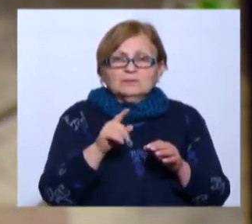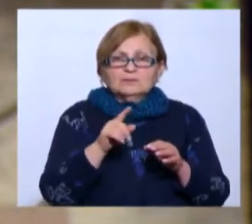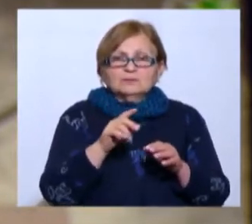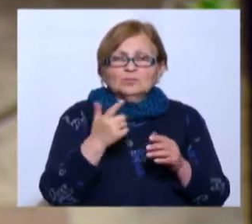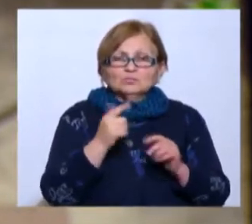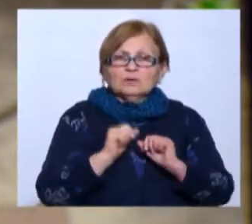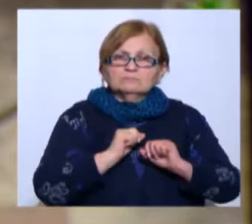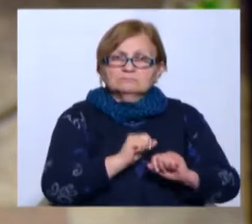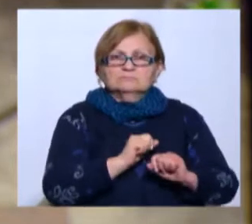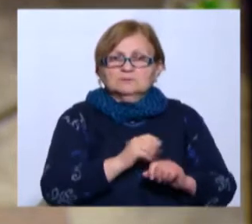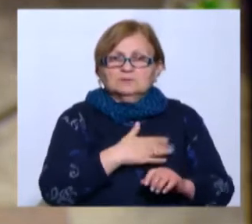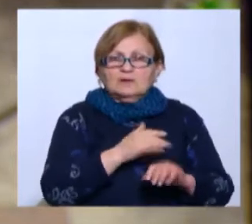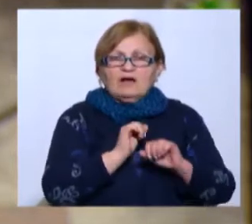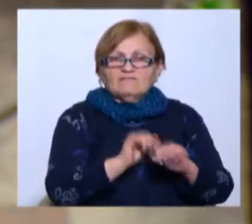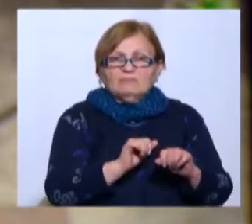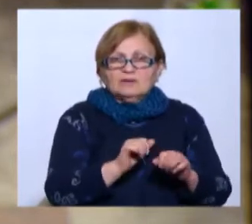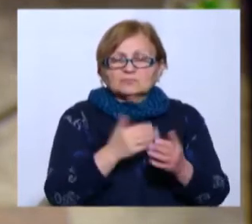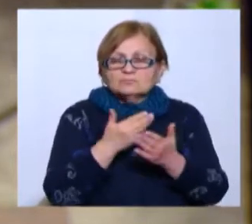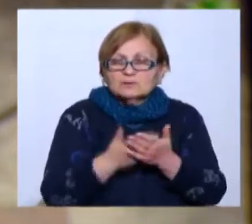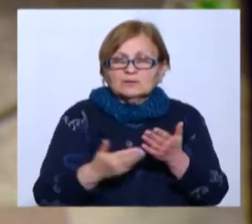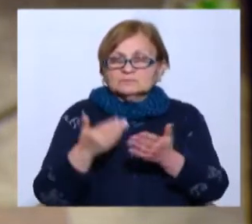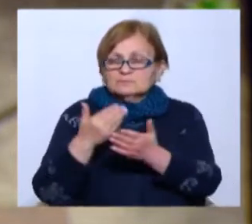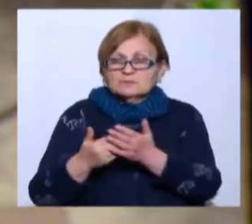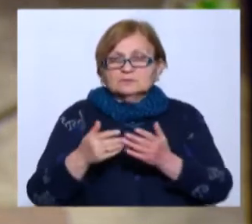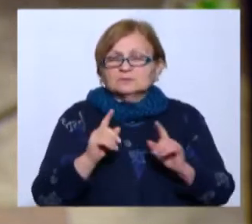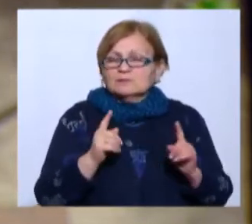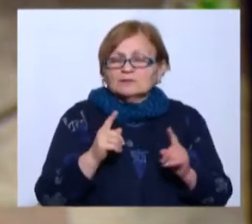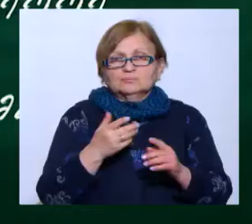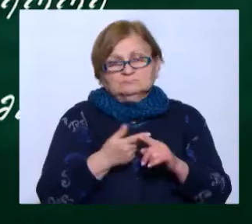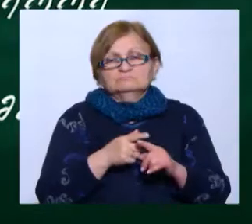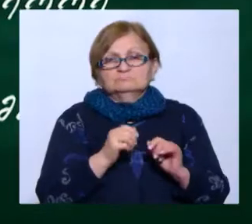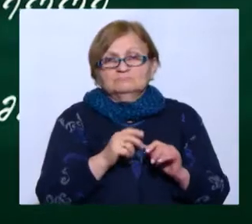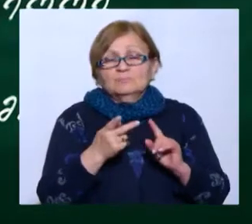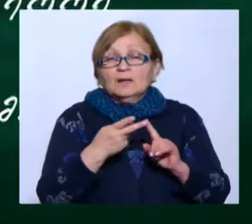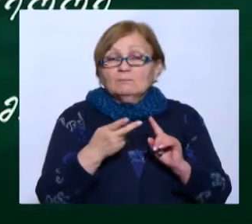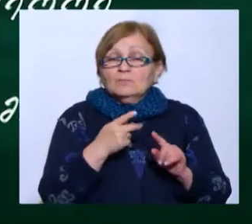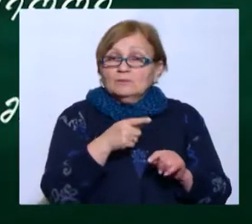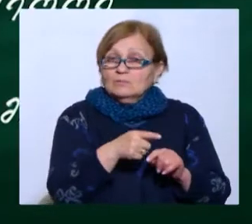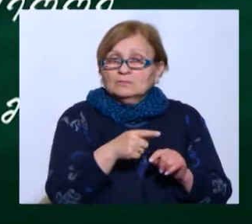გამყარებას მაგალითებით და მის განზოგადებას. მეორე